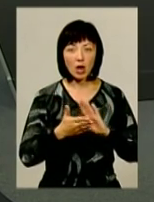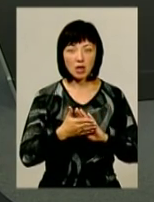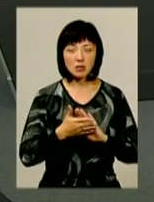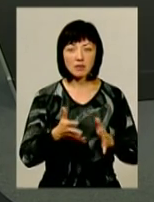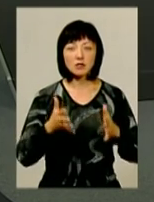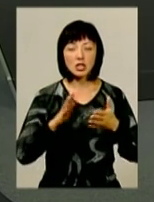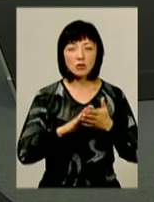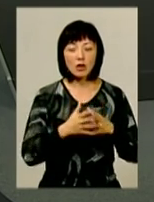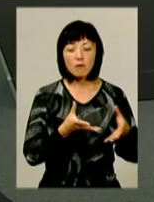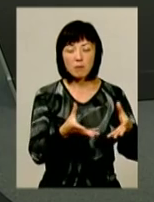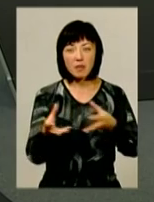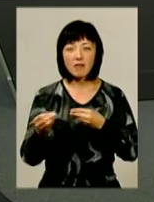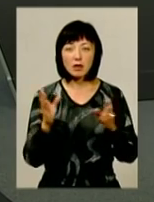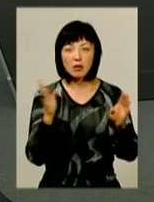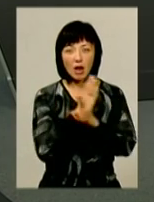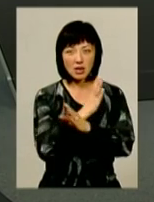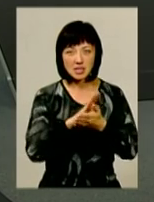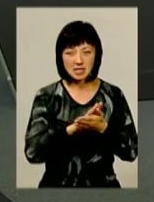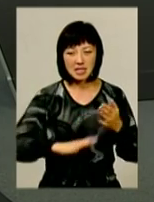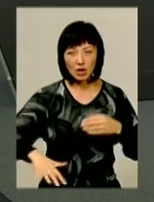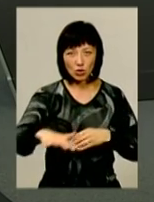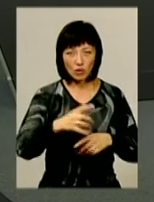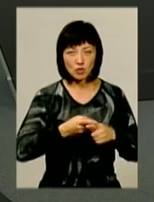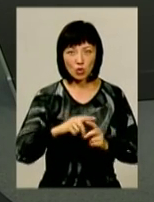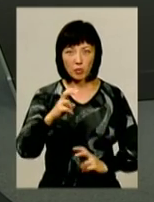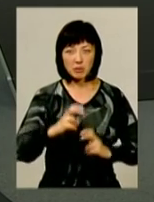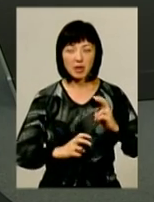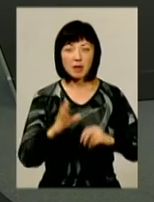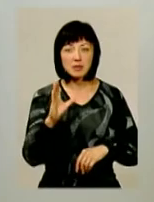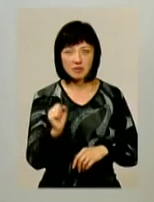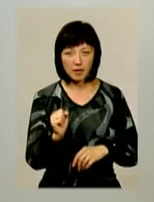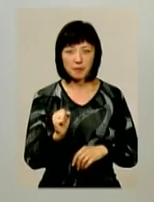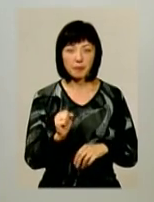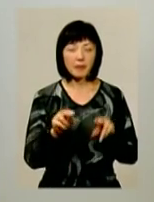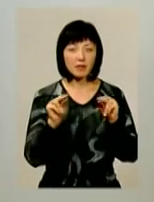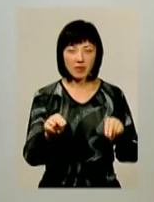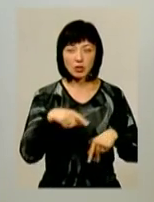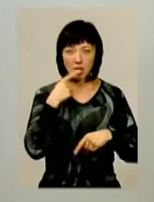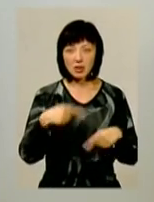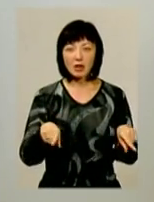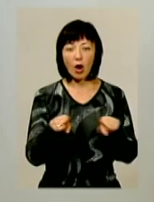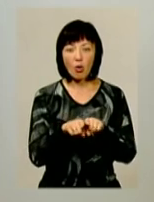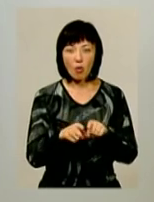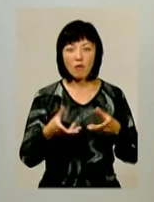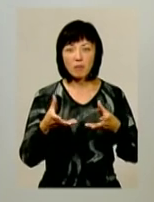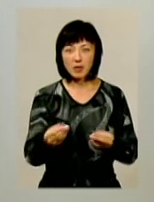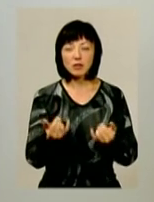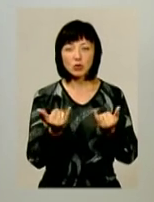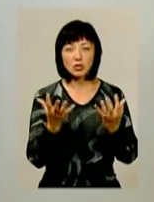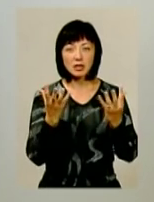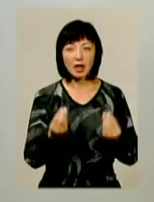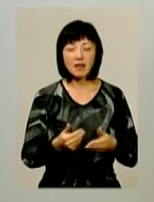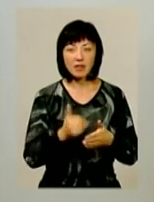вивчати ситуацію впливу на навколишнє природне середовище цього підприємства. Ну, відверто вам скажу, такого впливу, як є на сьогоднішній день